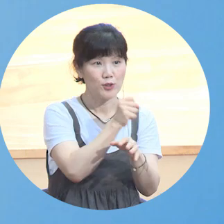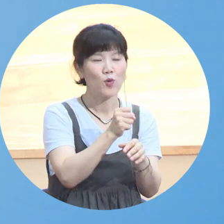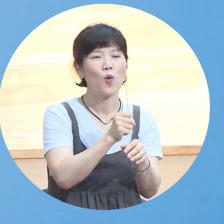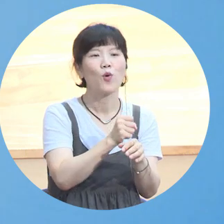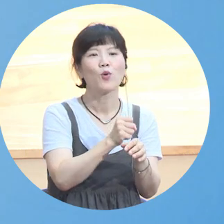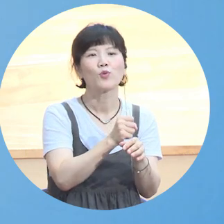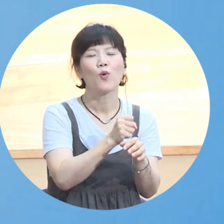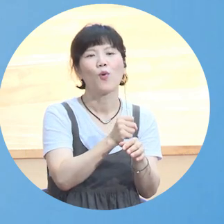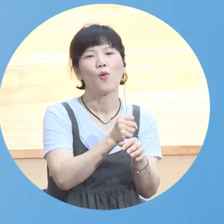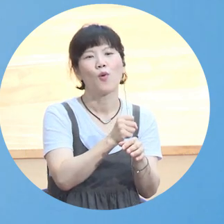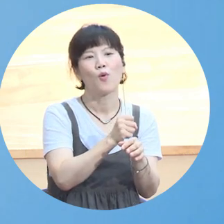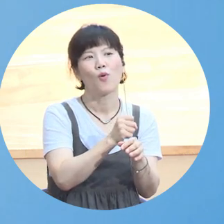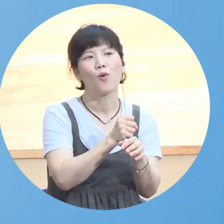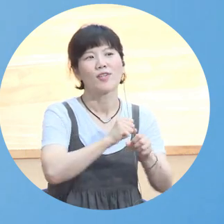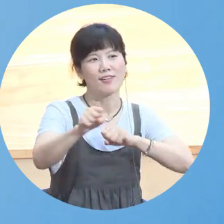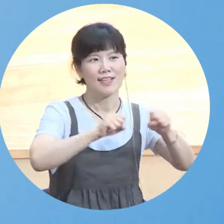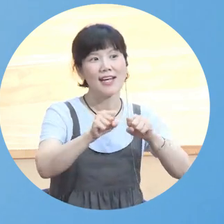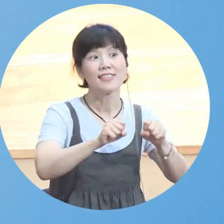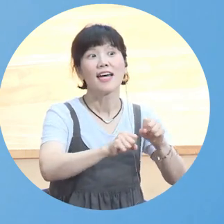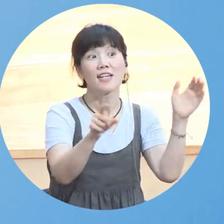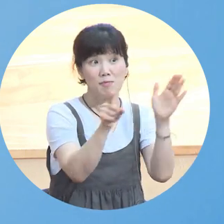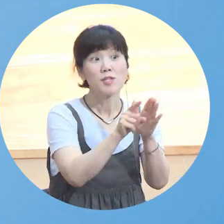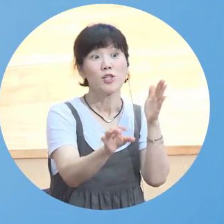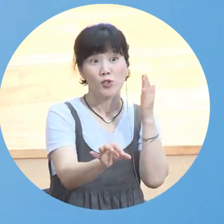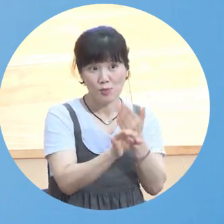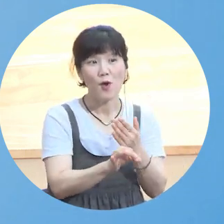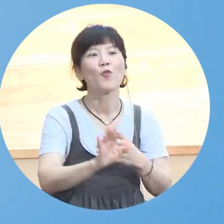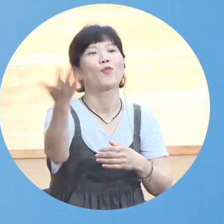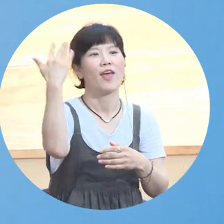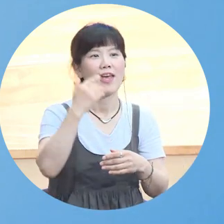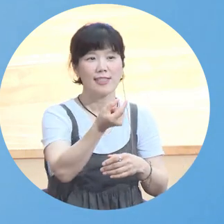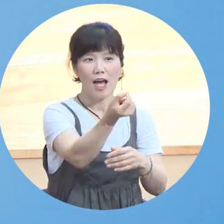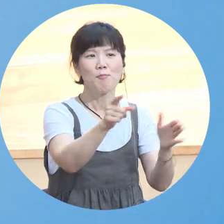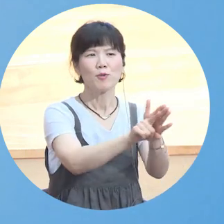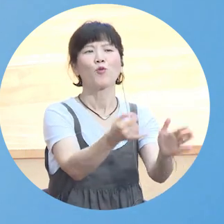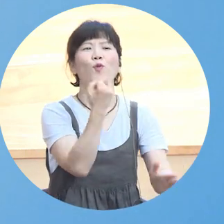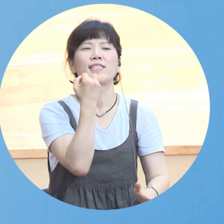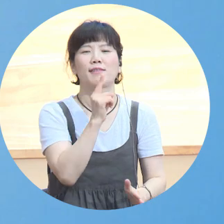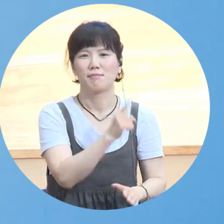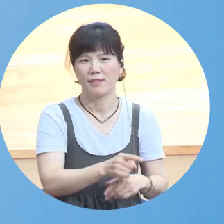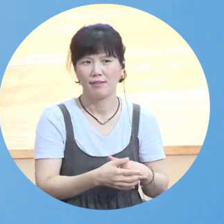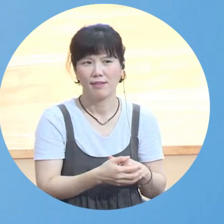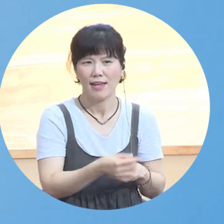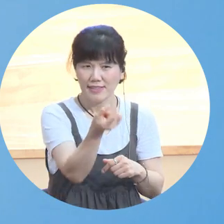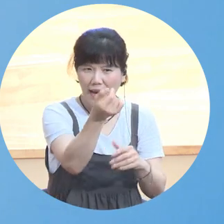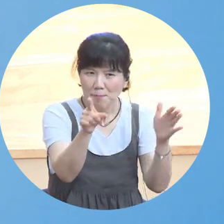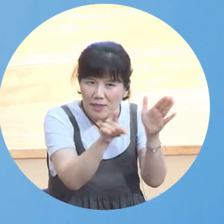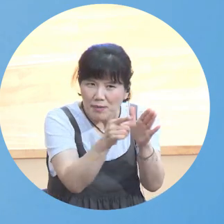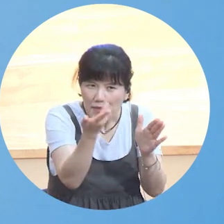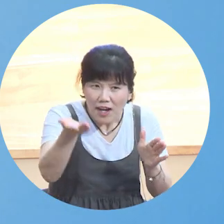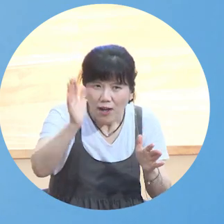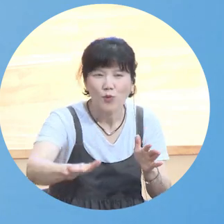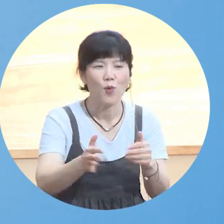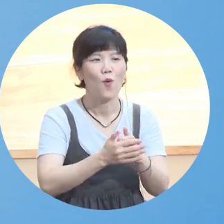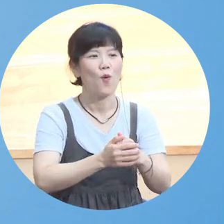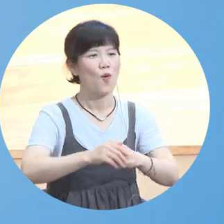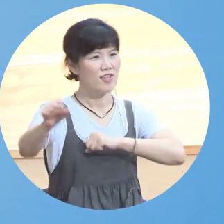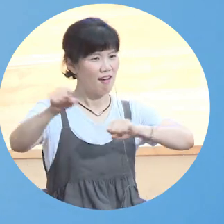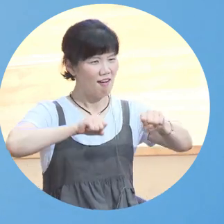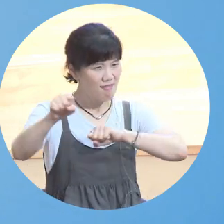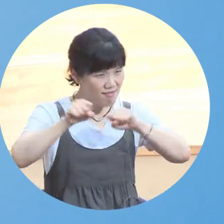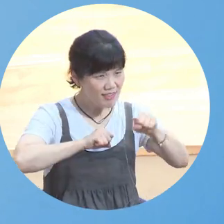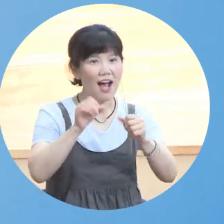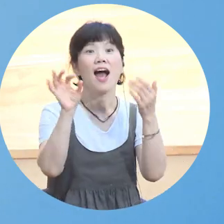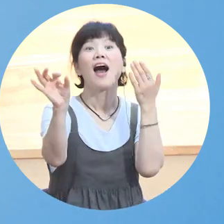괜찮다고 말이야 작은 믿음도 괜찬다고 말이야 자극 릅니다 할지라도 역사 하면 기석 이